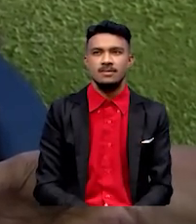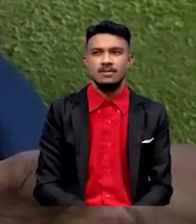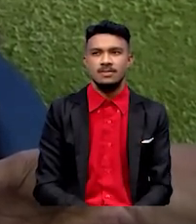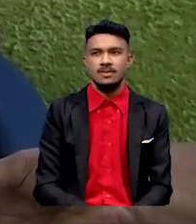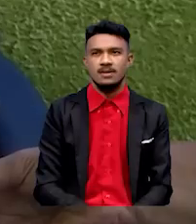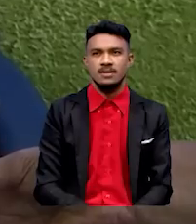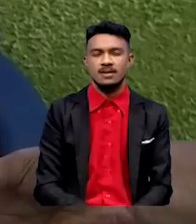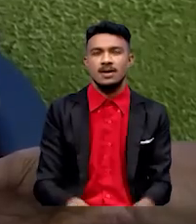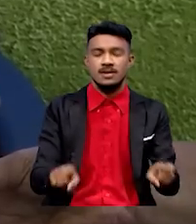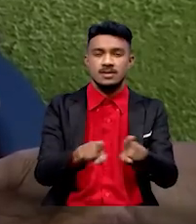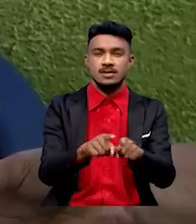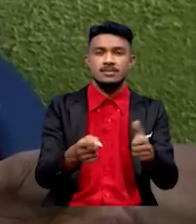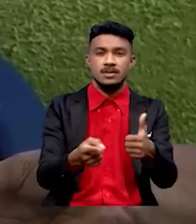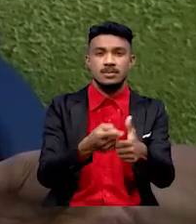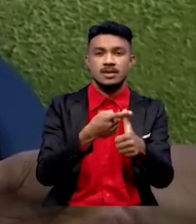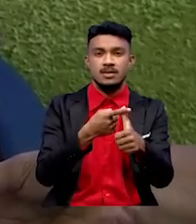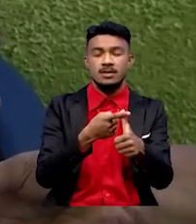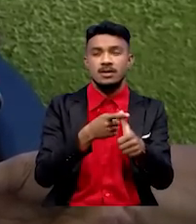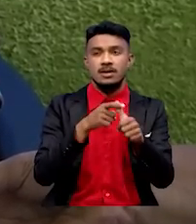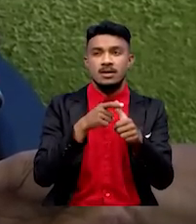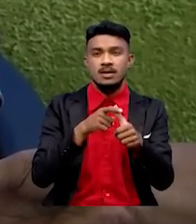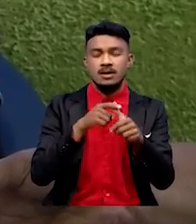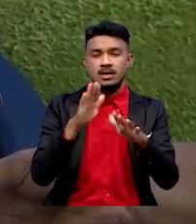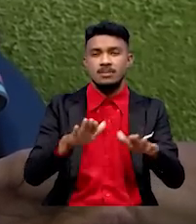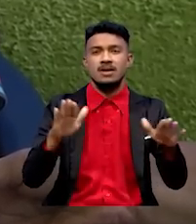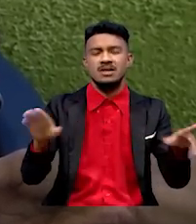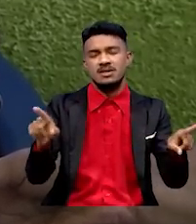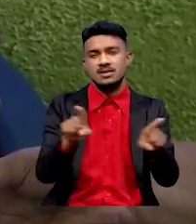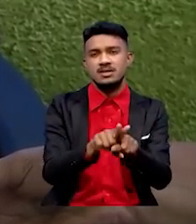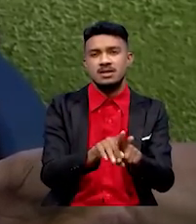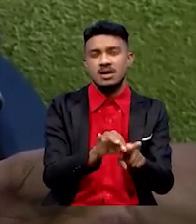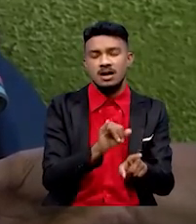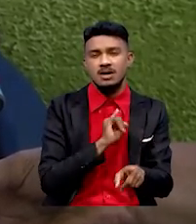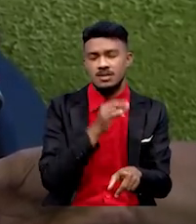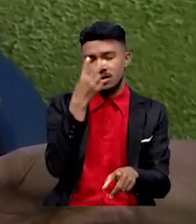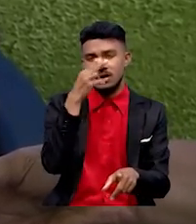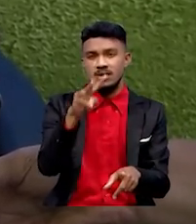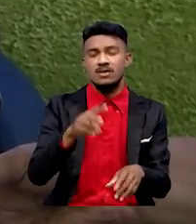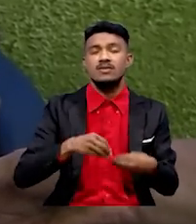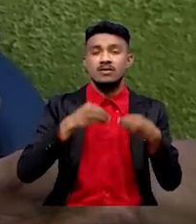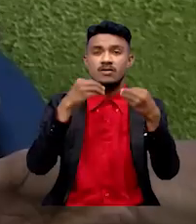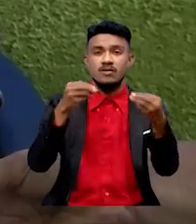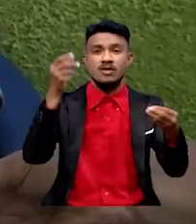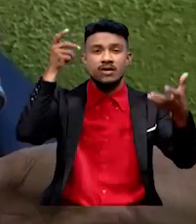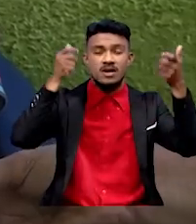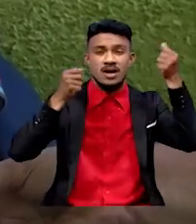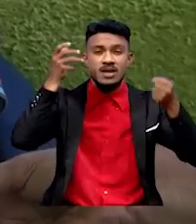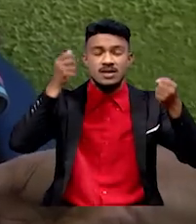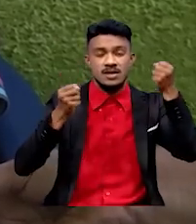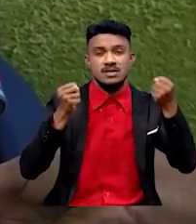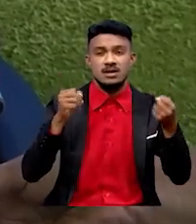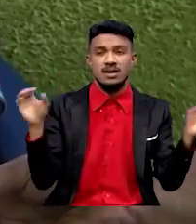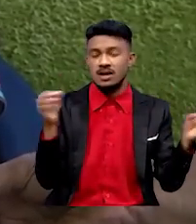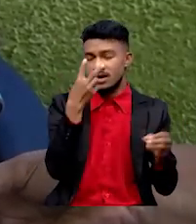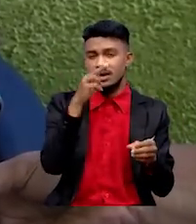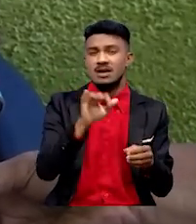ansa permere ne Lebar ke hari bahansanya lebar hau mak puji duni. Maya ni hau mau hari cah puji dia ber. Ada cah laku hari entah faham